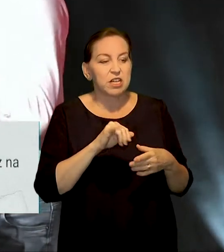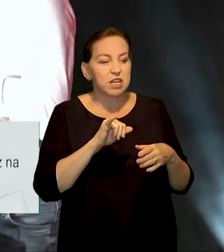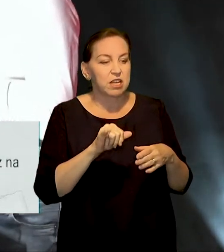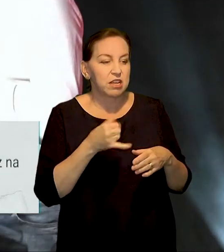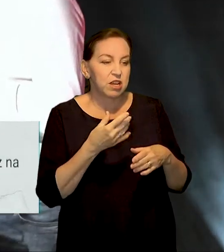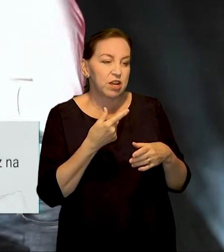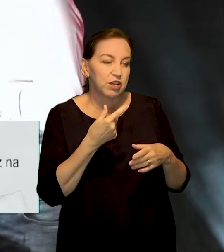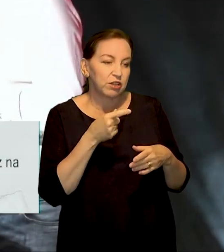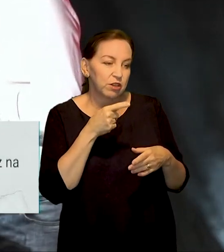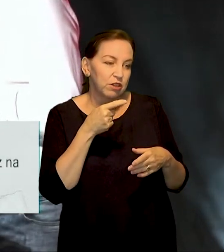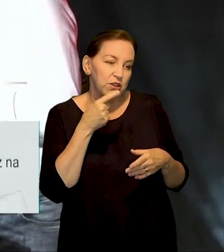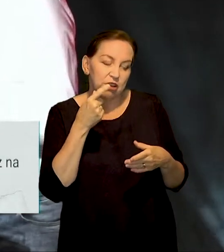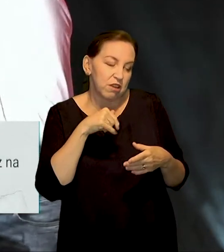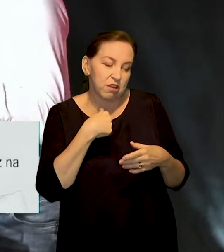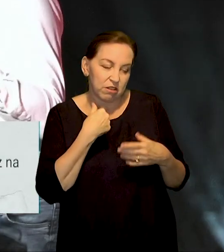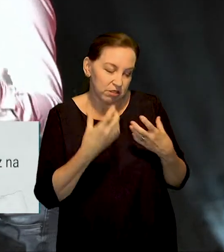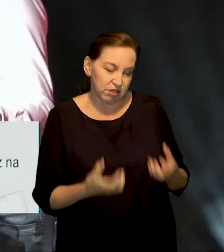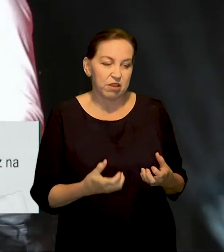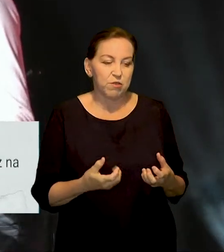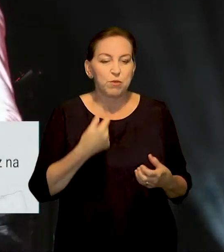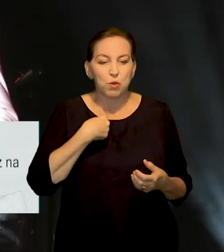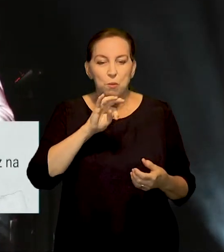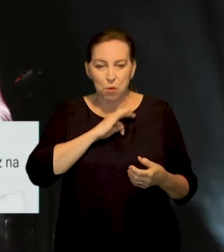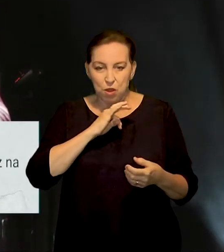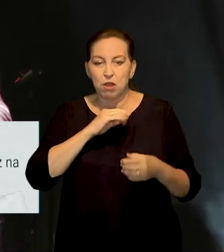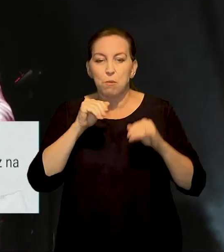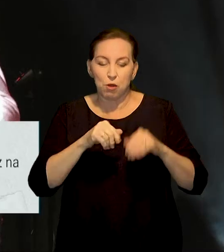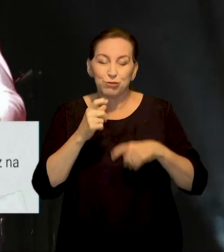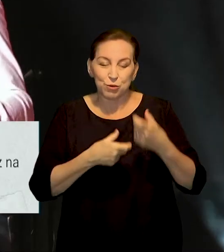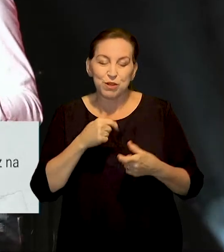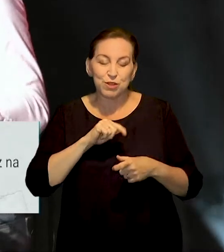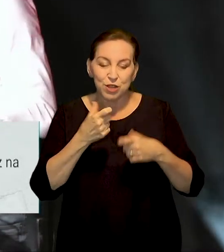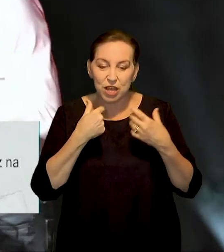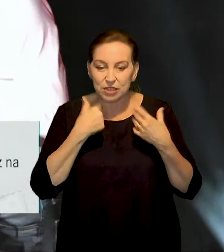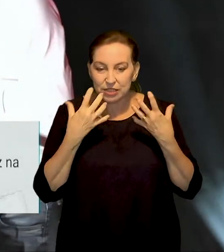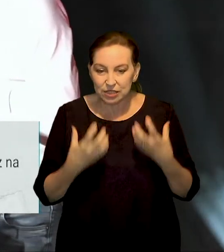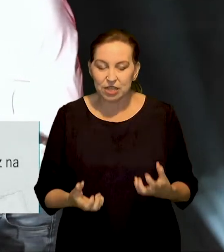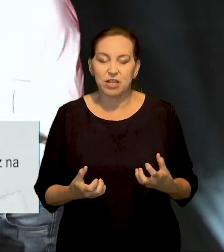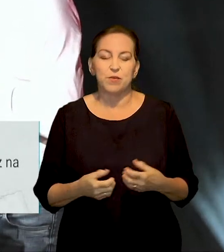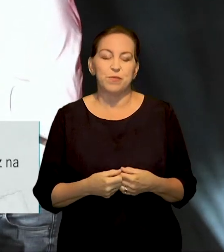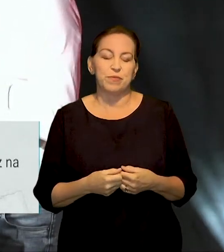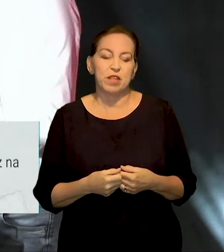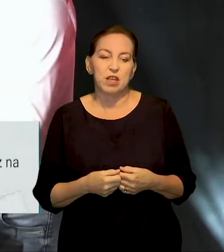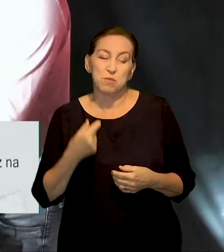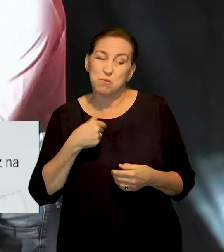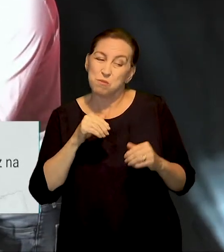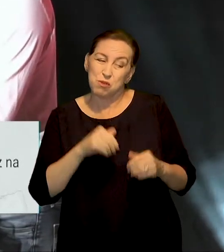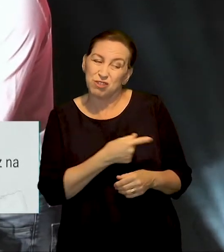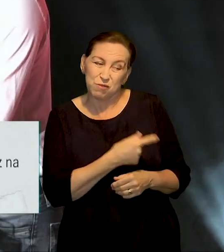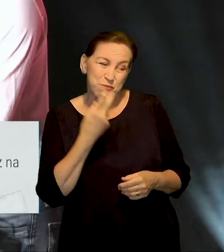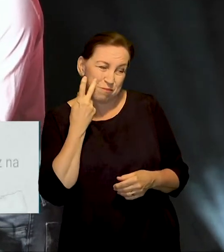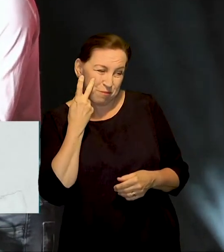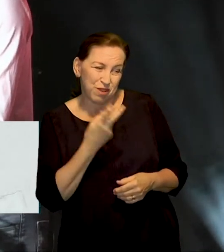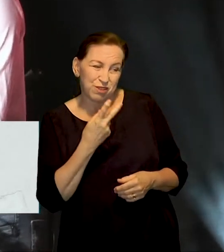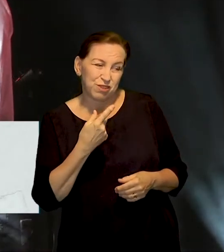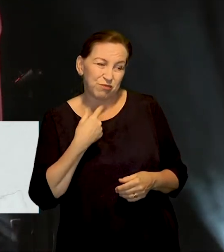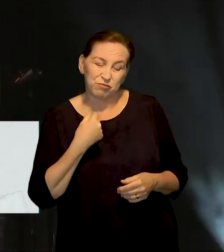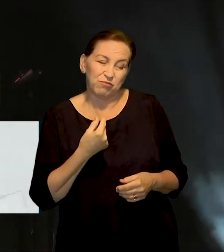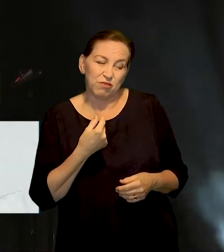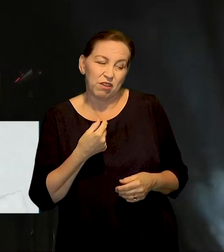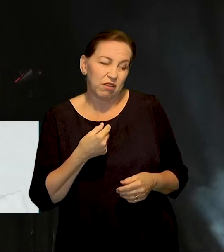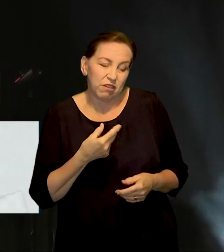wolno mi z tym, co moje, czynić tego, co chcę? A może krzywym okiem patrzysz na to, że jestem dobry? W